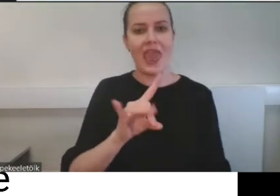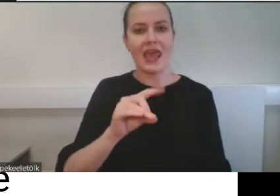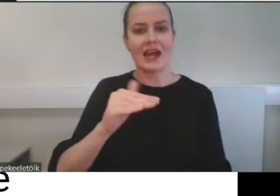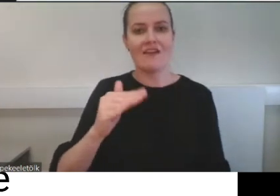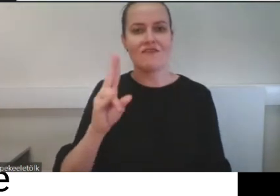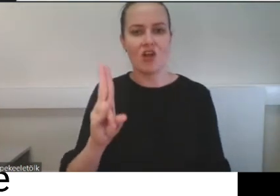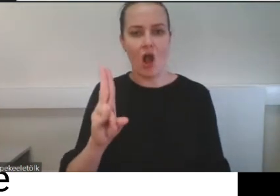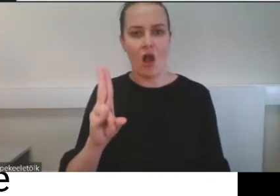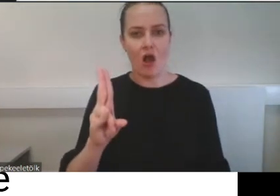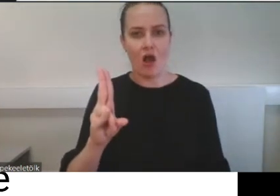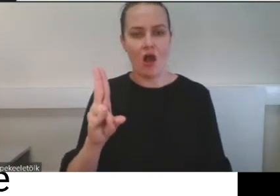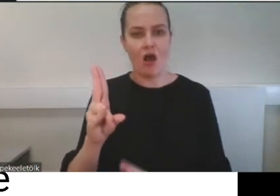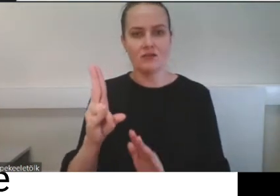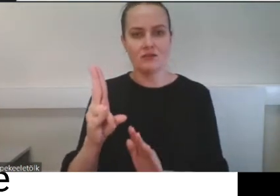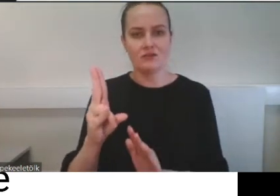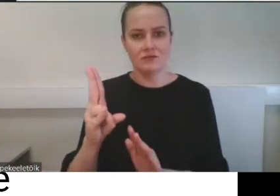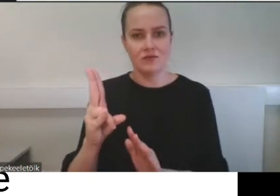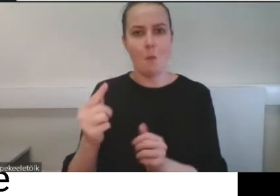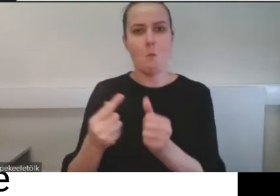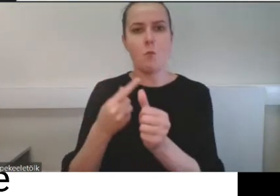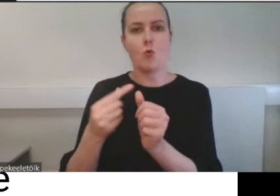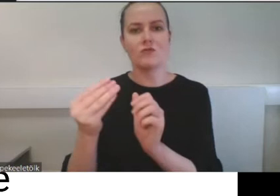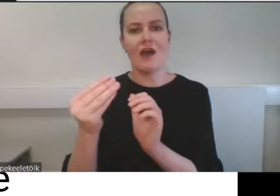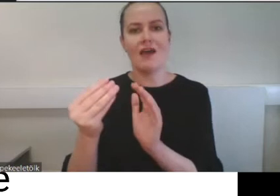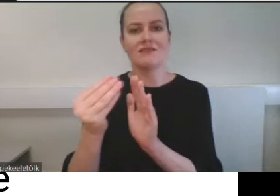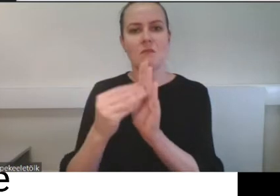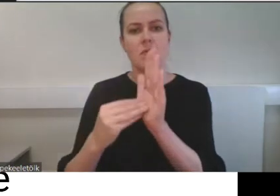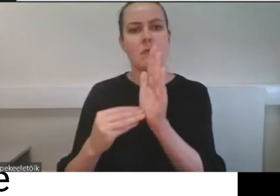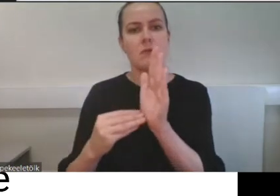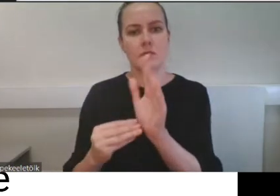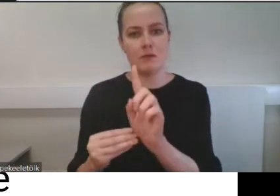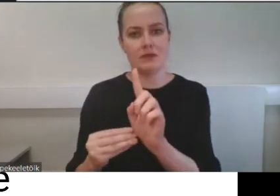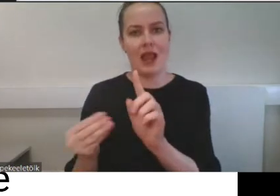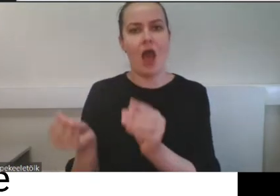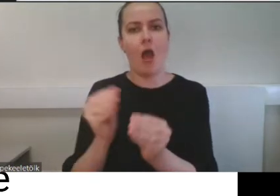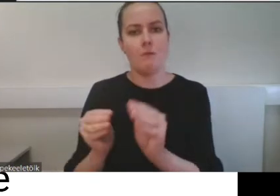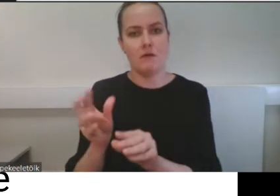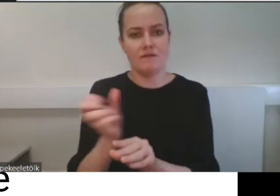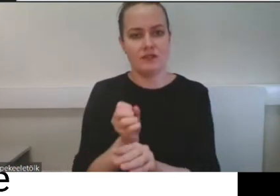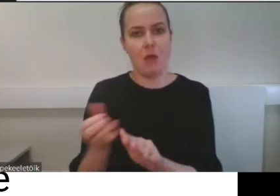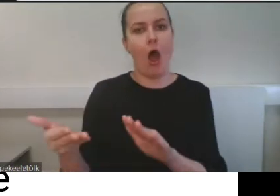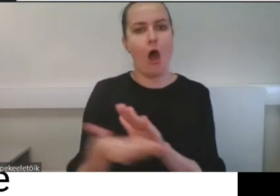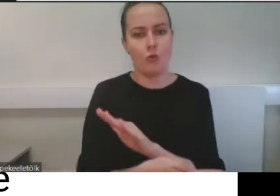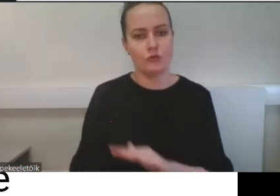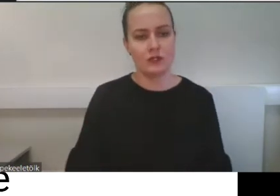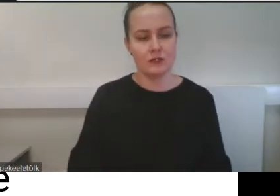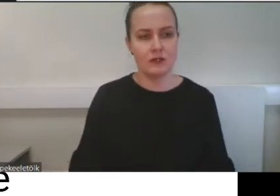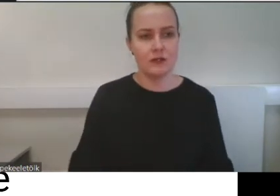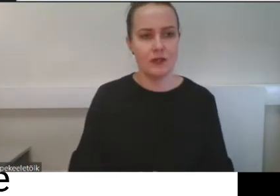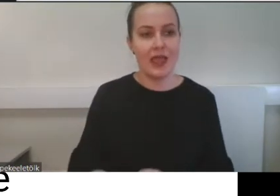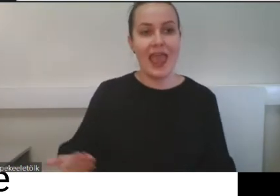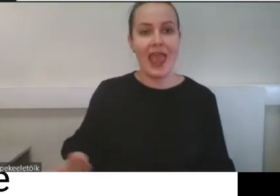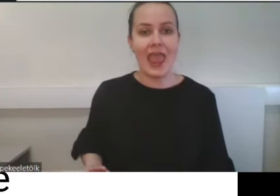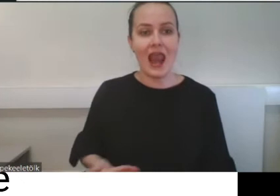Ja teine asi on ka see, et tavapärasest oluliselt keerukama töödetu siis uuringufirmad kippusid seda hinda nagu ka